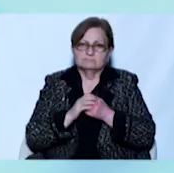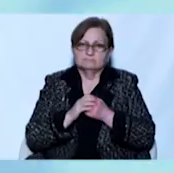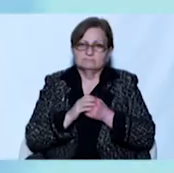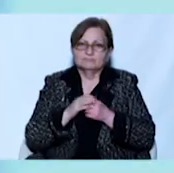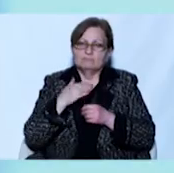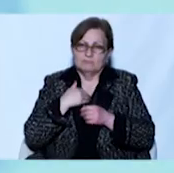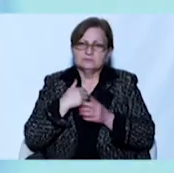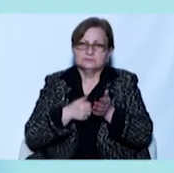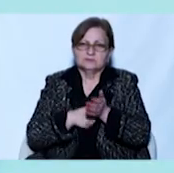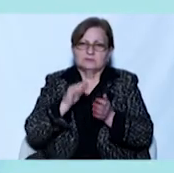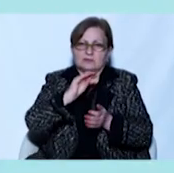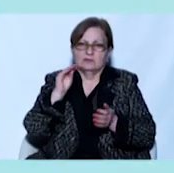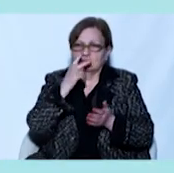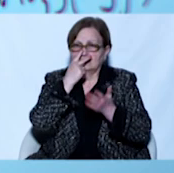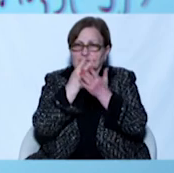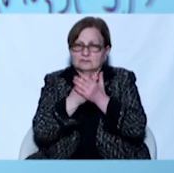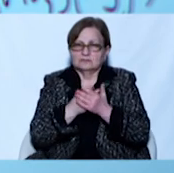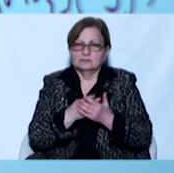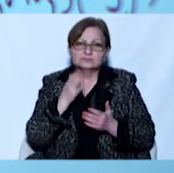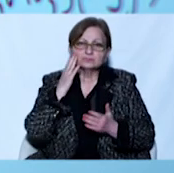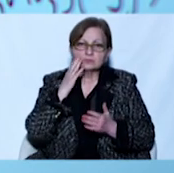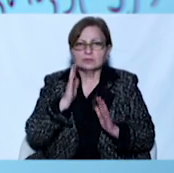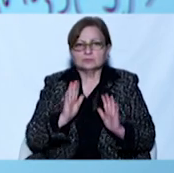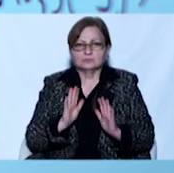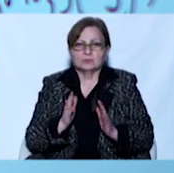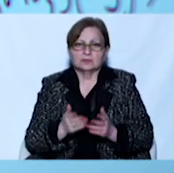აბა, მეც დავწერ და შევხედოთ სწორად დავწერეთ თუ არა.